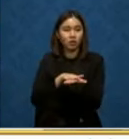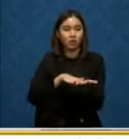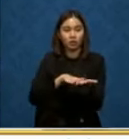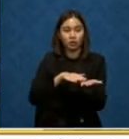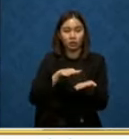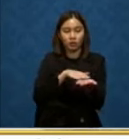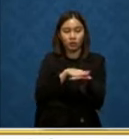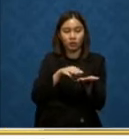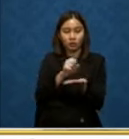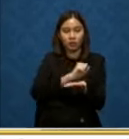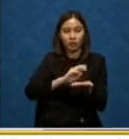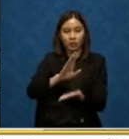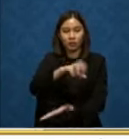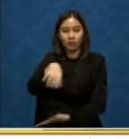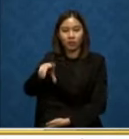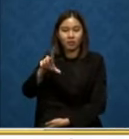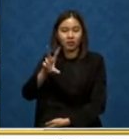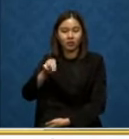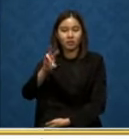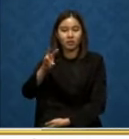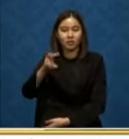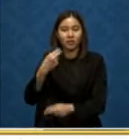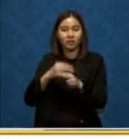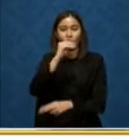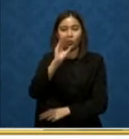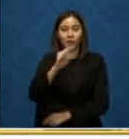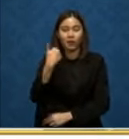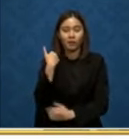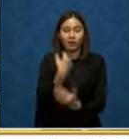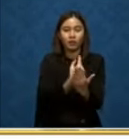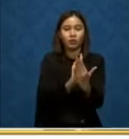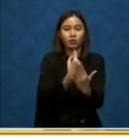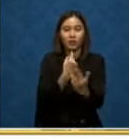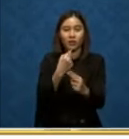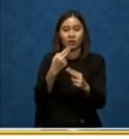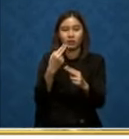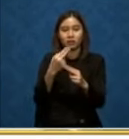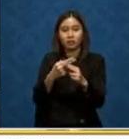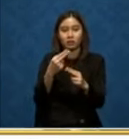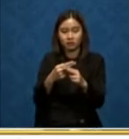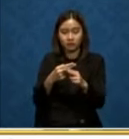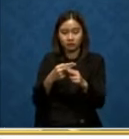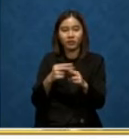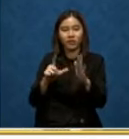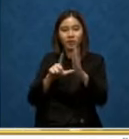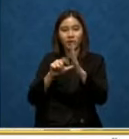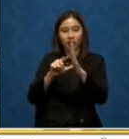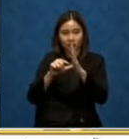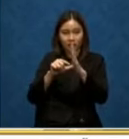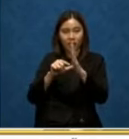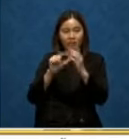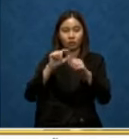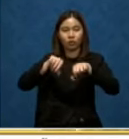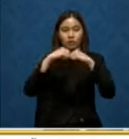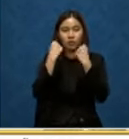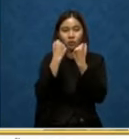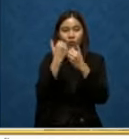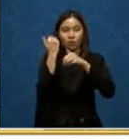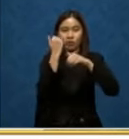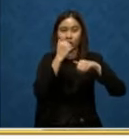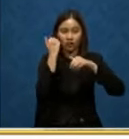สถาบันที่ไม่ได้เอ่ยนามนะครับได้มีตัวแทนนายมนตรีเลาหัสประสิทธิ์เลขาธิการสหสมาคมชาว